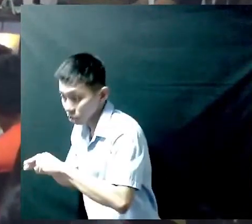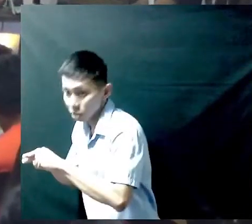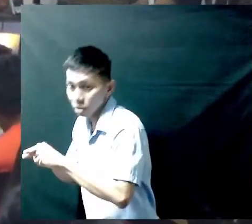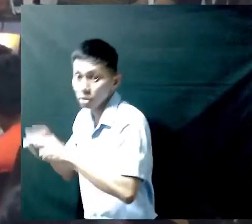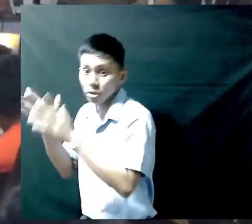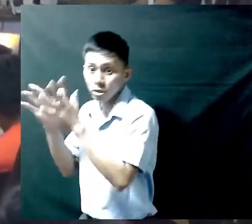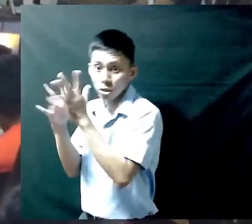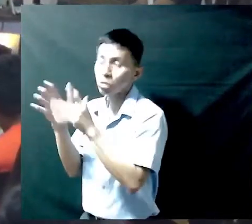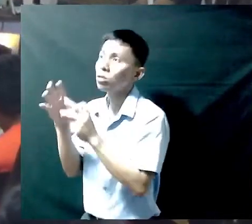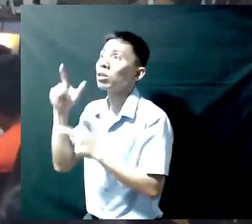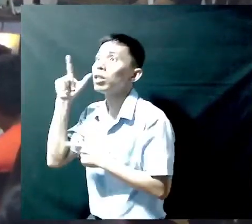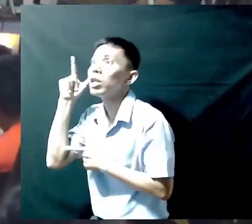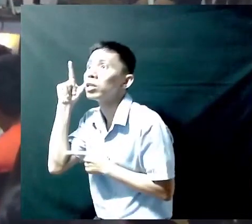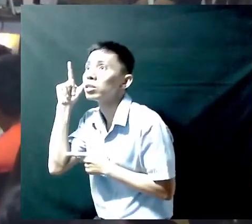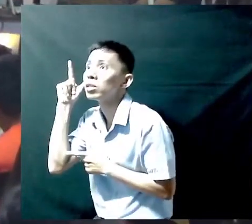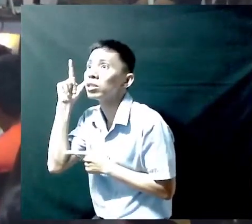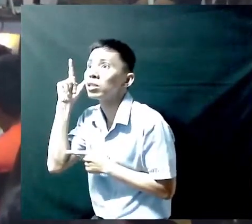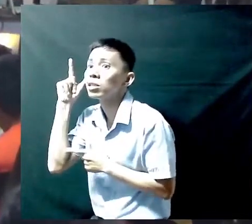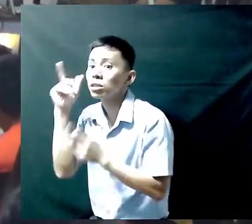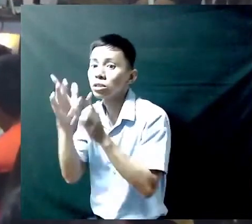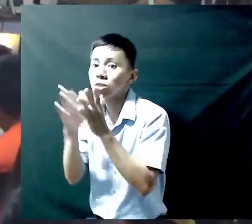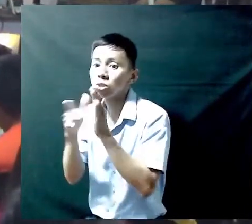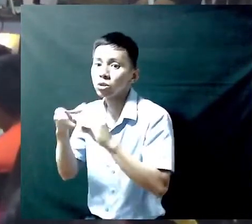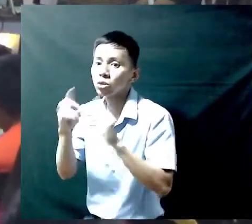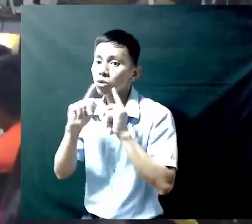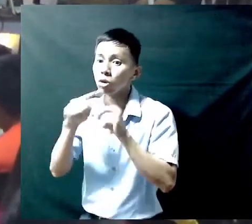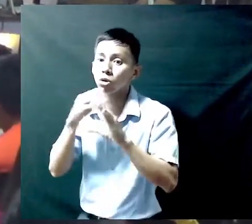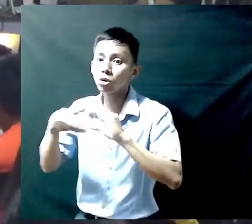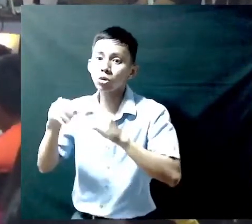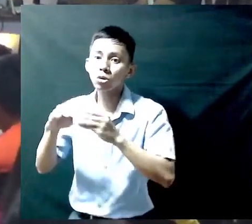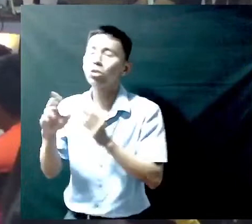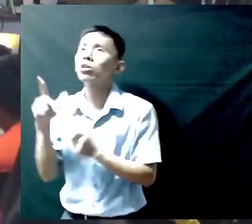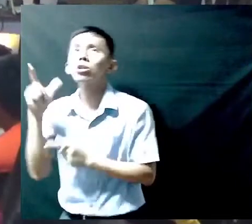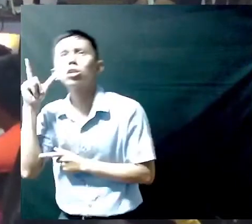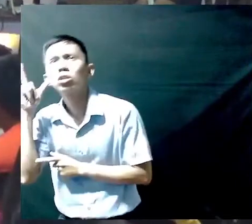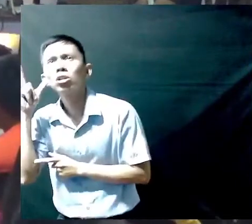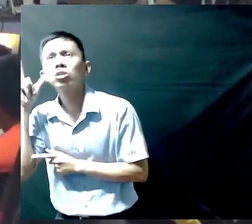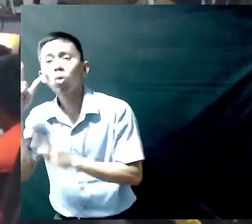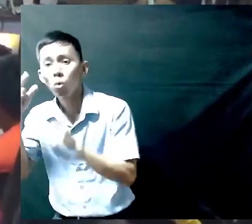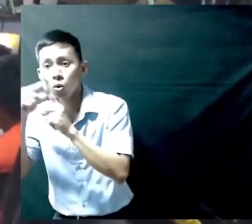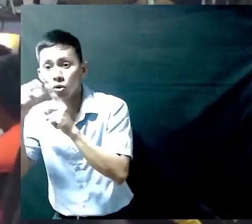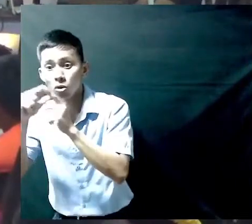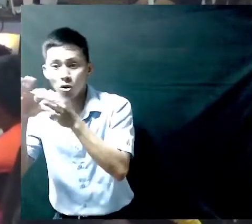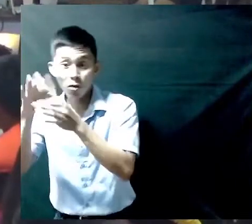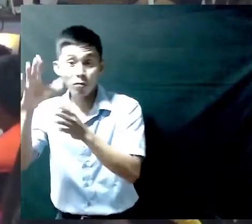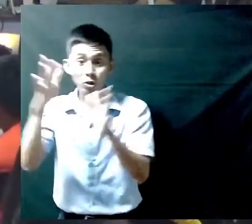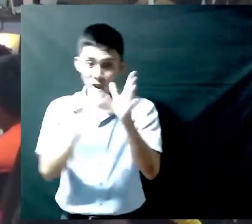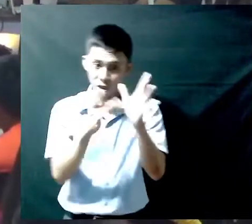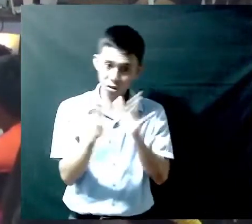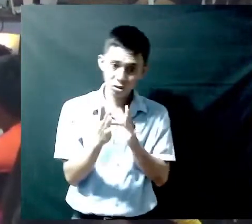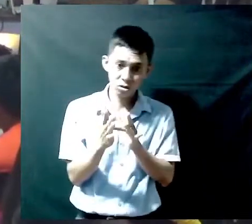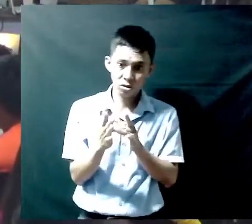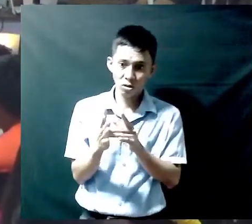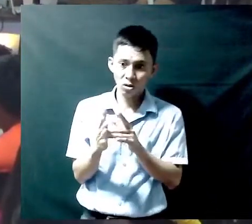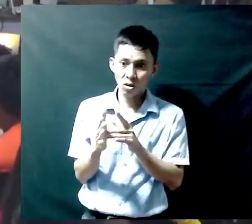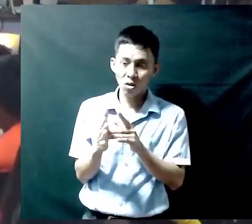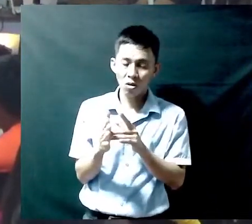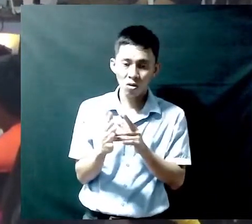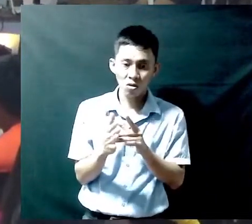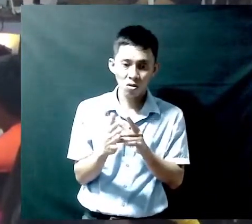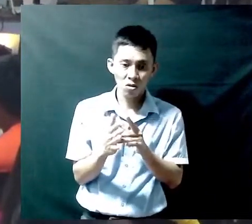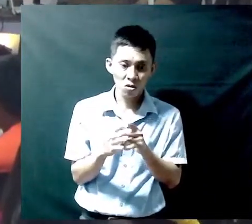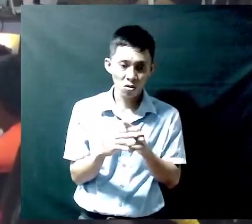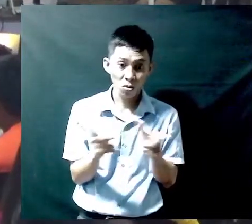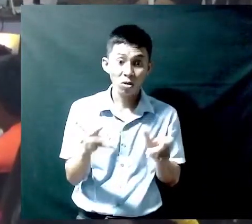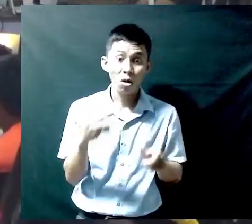eh. Sabi ni Lord, masyado kang busy sa lahat ng bagay. Nakalimutan mo ang pinaka-importante sa lahat at